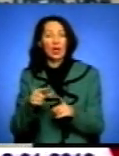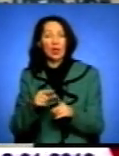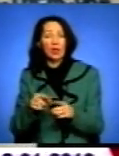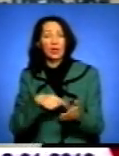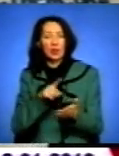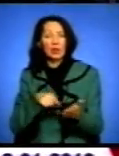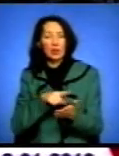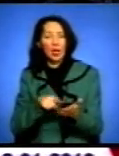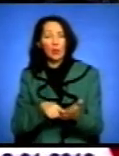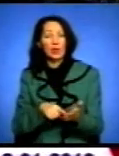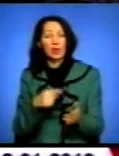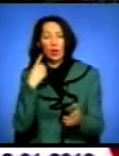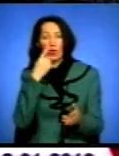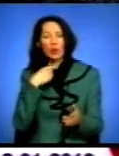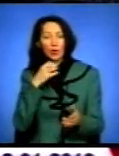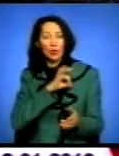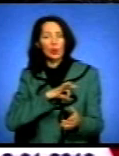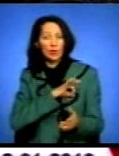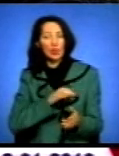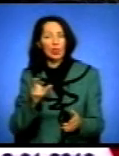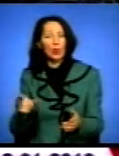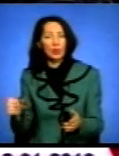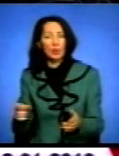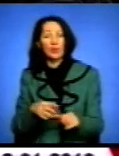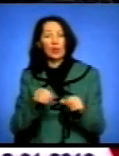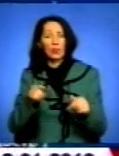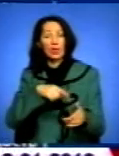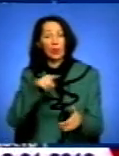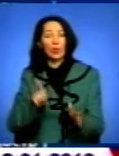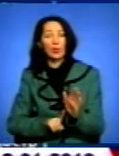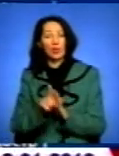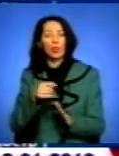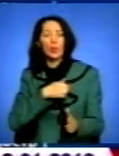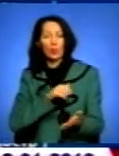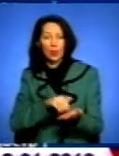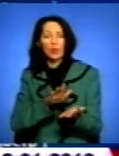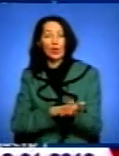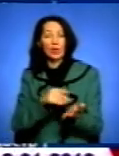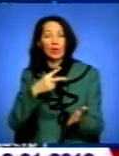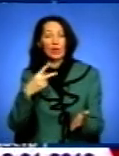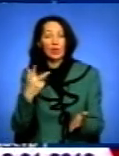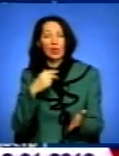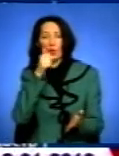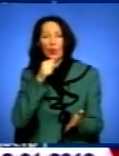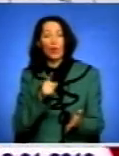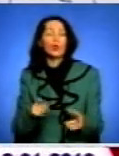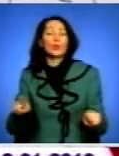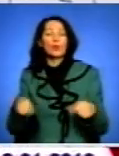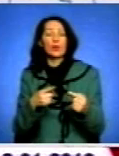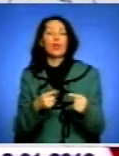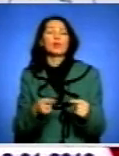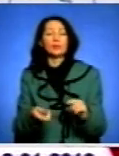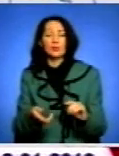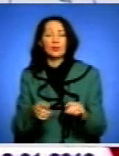фізичних. Кадастрові номери земельним ділянкам почали присвоювати з 2003 року, щоб створити універсальну систему обліку. Для того,